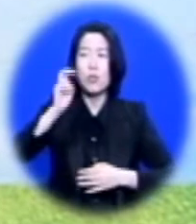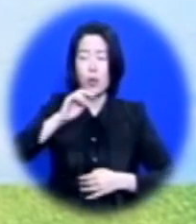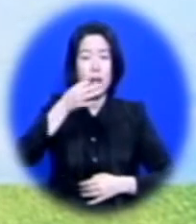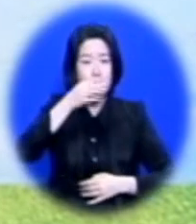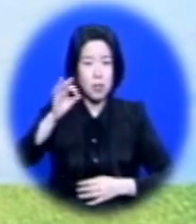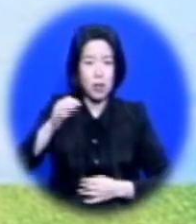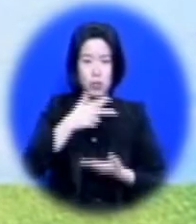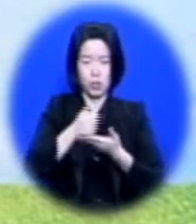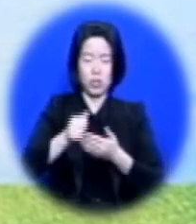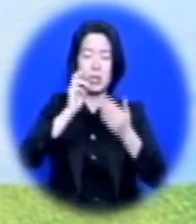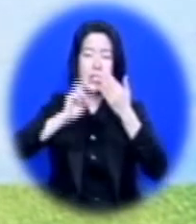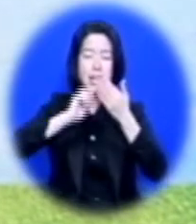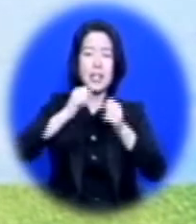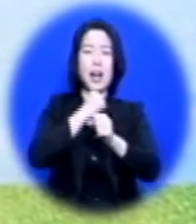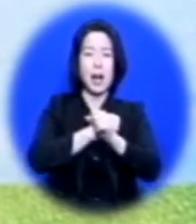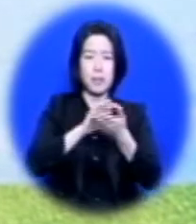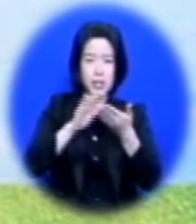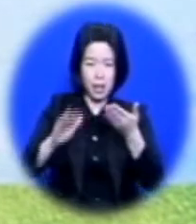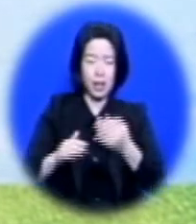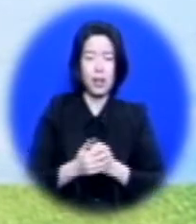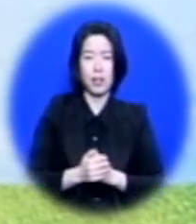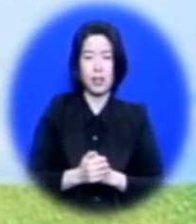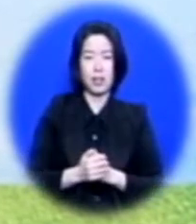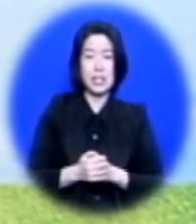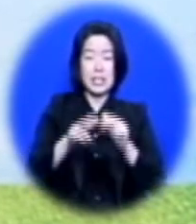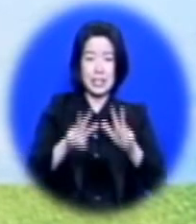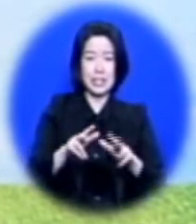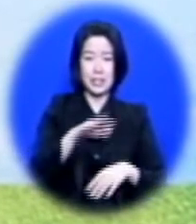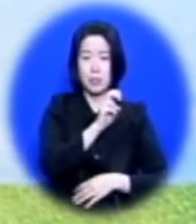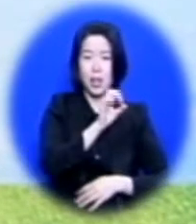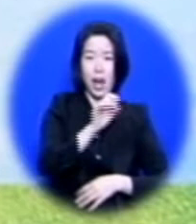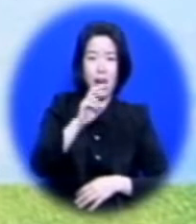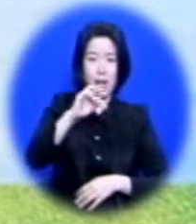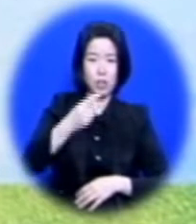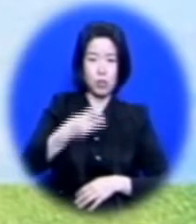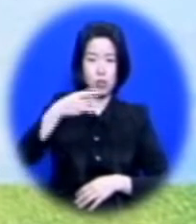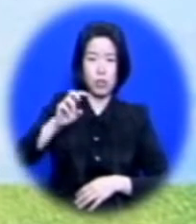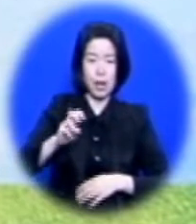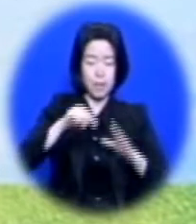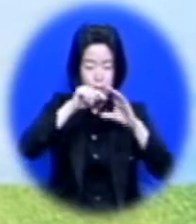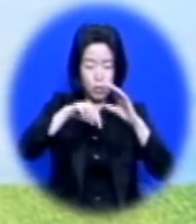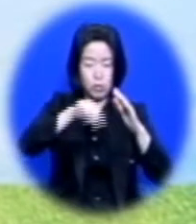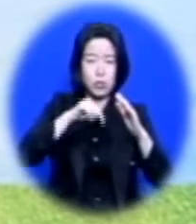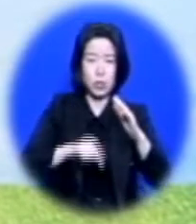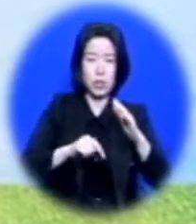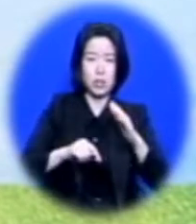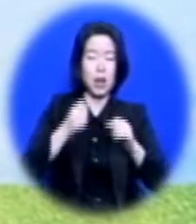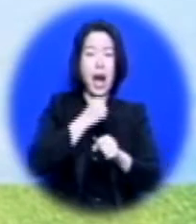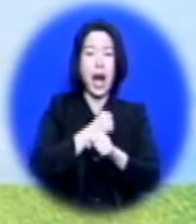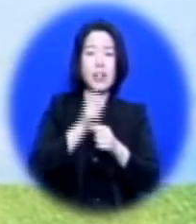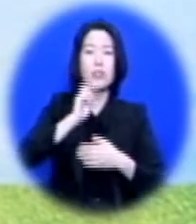불러 주님을 찬양 하렵니다 지금 아둘람 굴 속에서 부르는 노래에요 감사를 하나님께